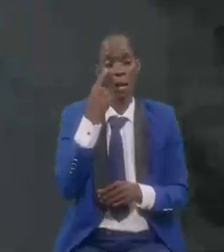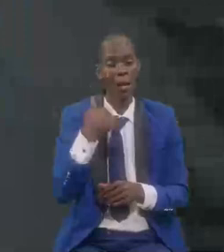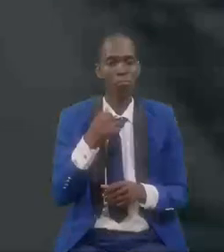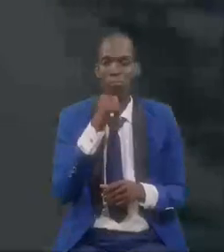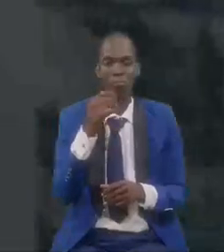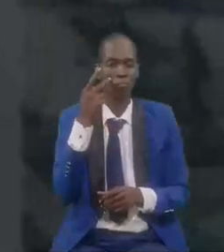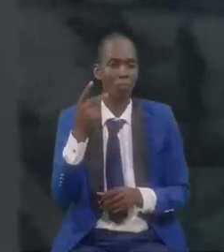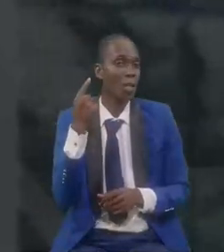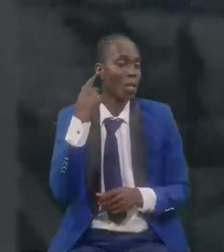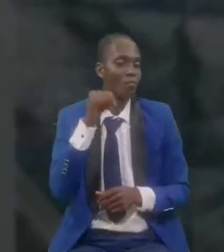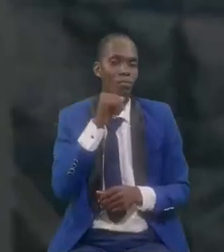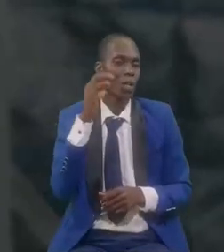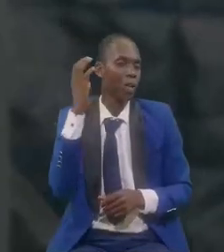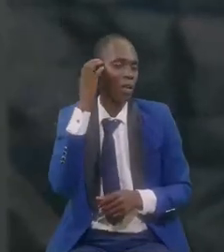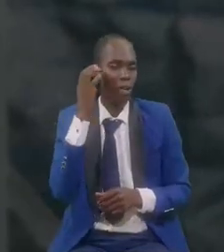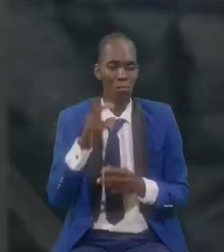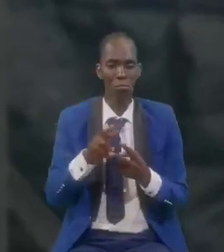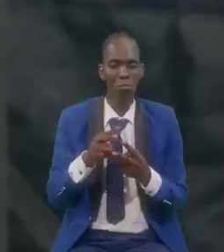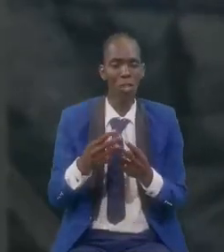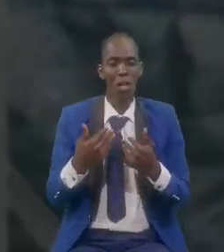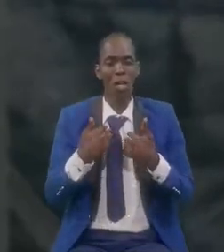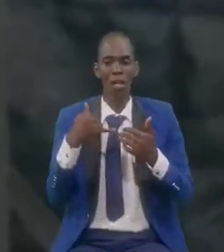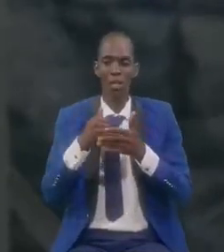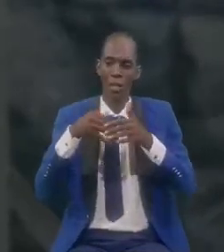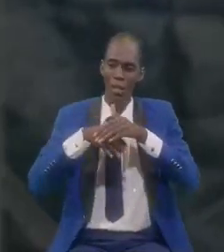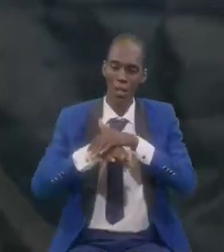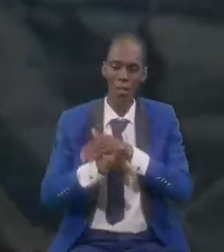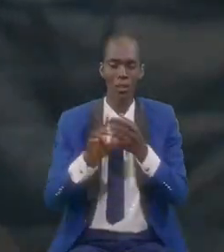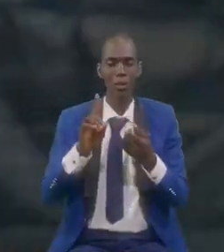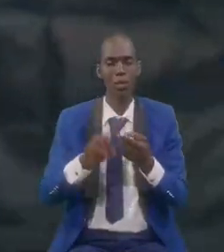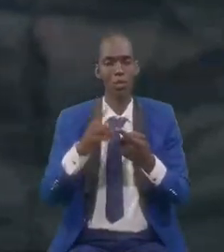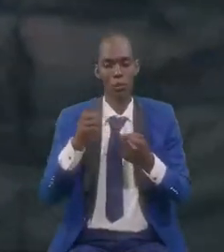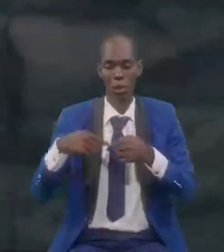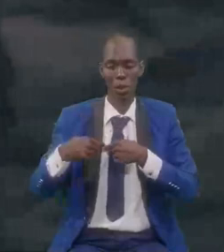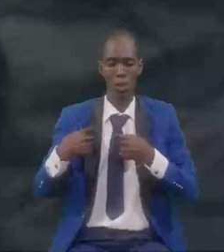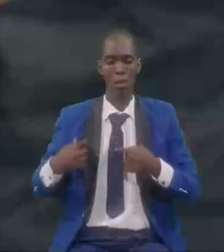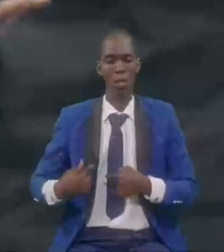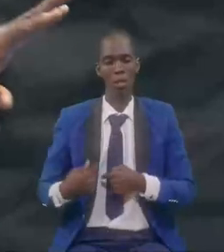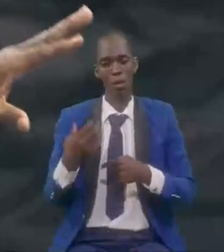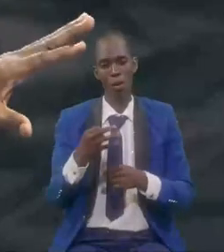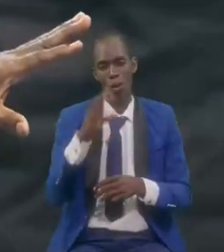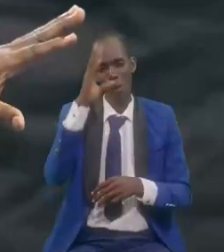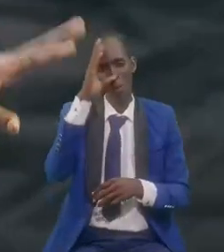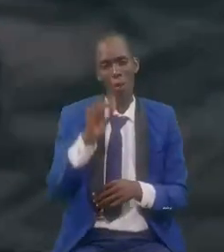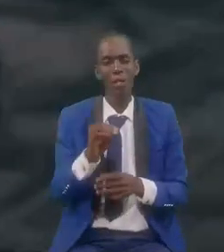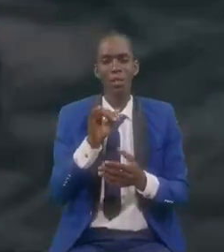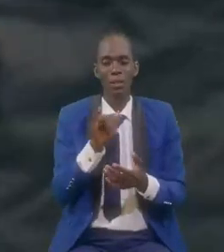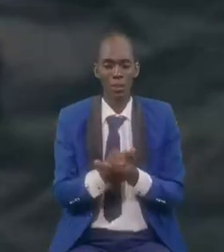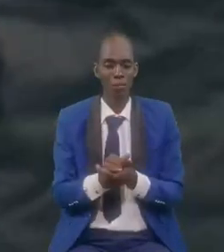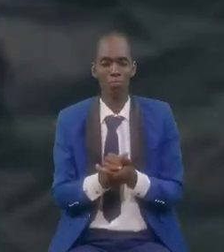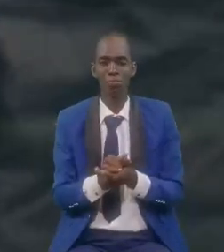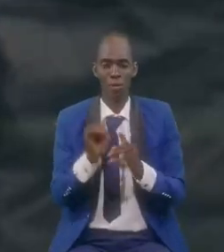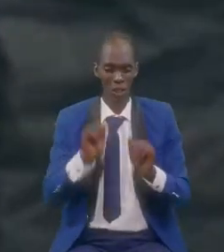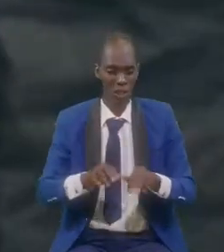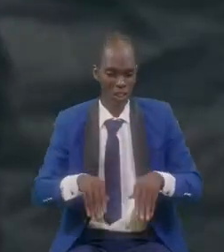point vu, l'oreille n'a pas entendu. Cela n'est point monté dans le cœur des hommes pour qu'ils